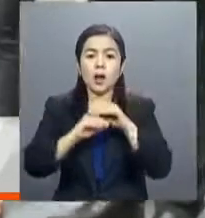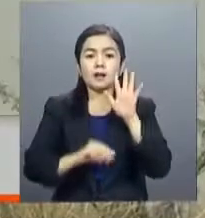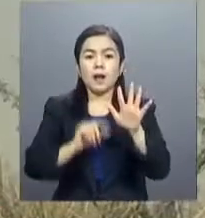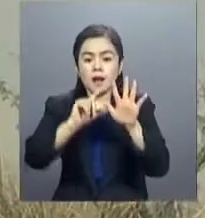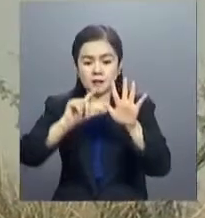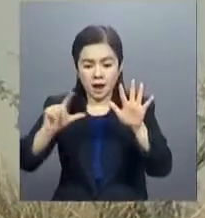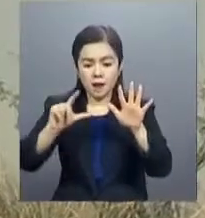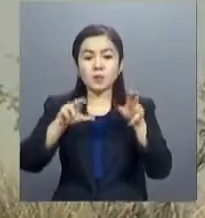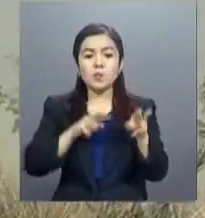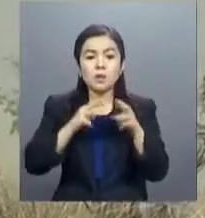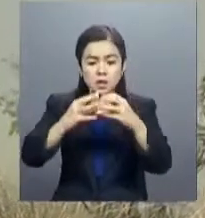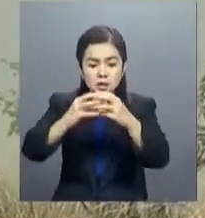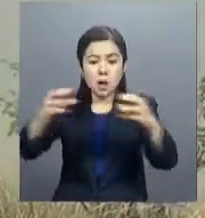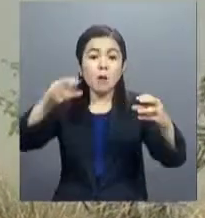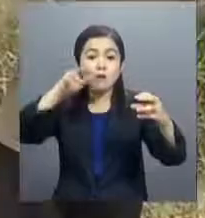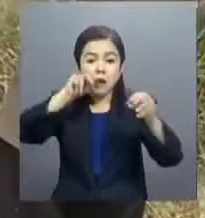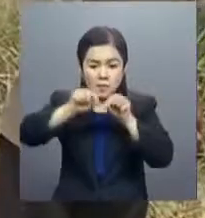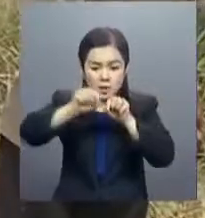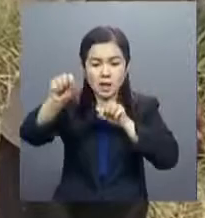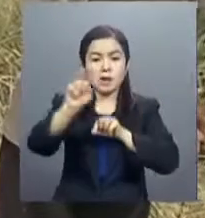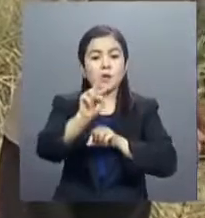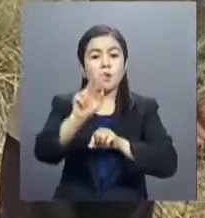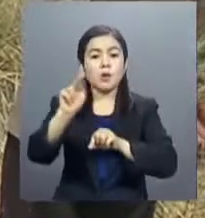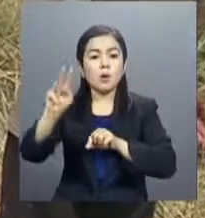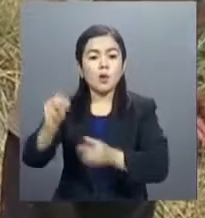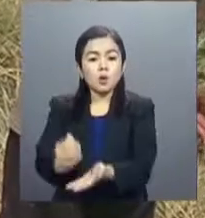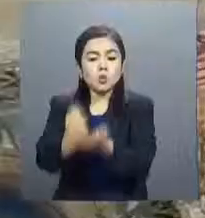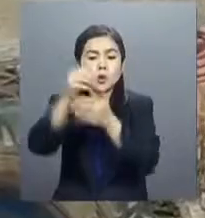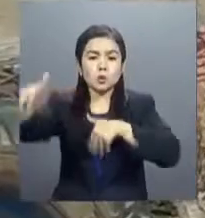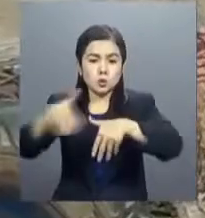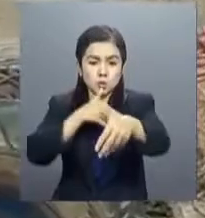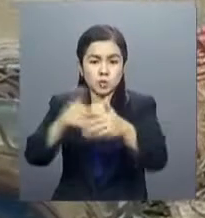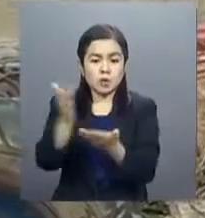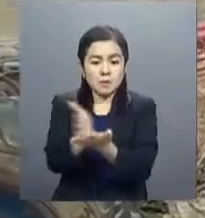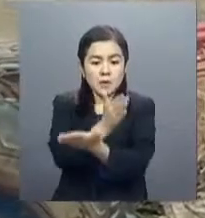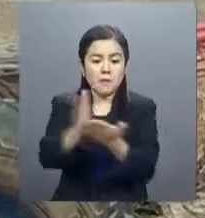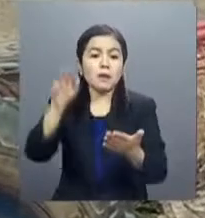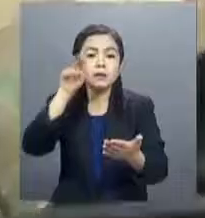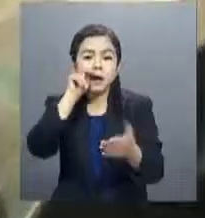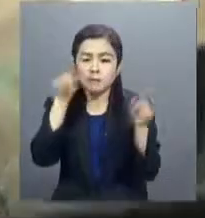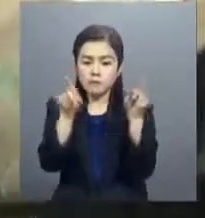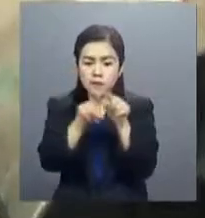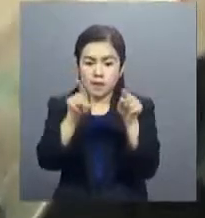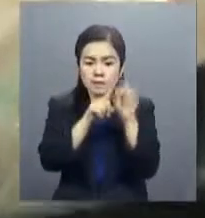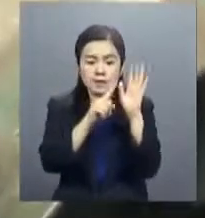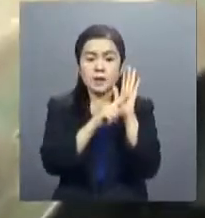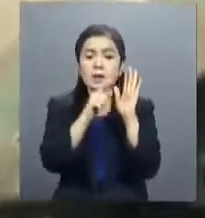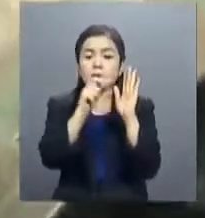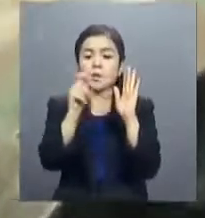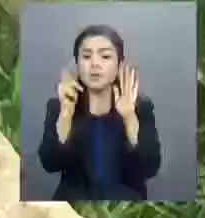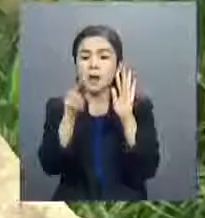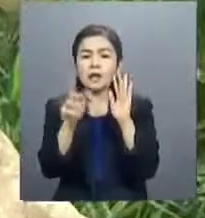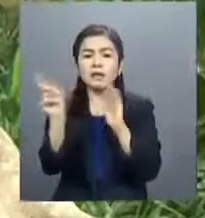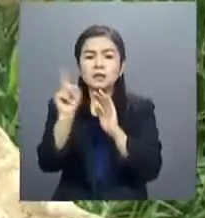บาทเดินทอดประปาระยะทางกว่า2กมตเช่นเดียวกับชาวนาในอำเภอสว่างอารมณ์จังหวัดอุทัยธานีต้องเสี่ยง